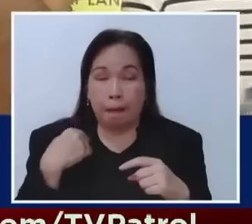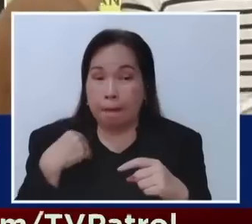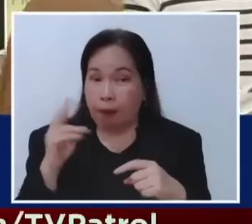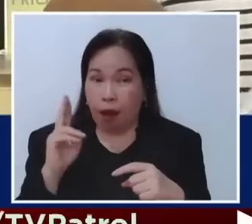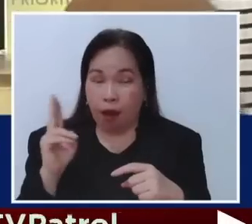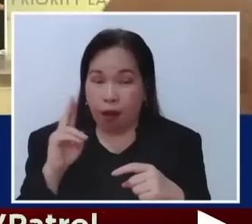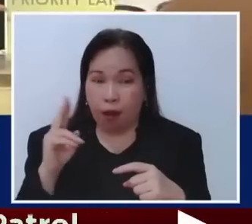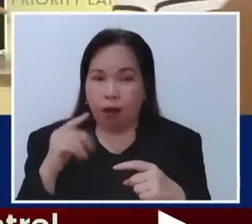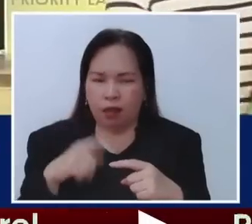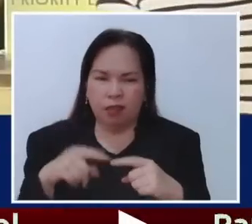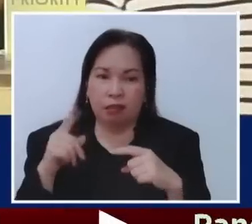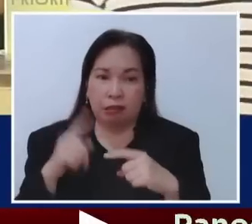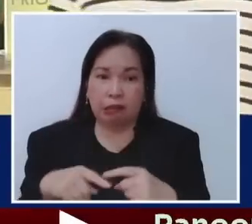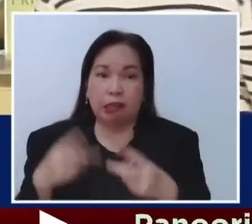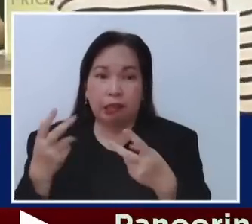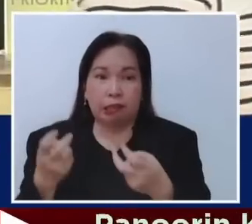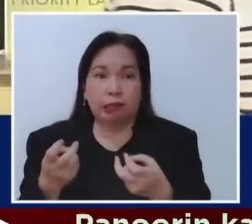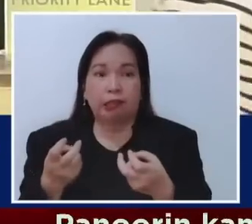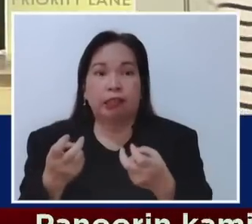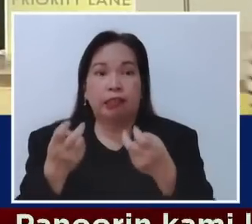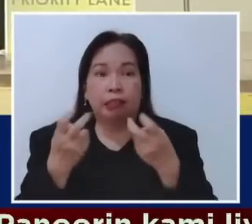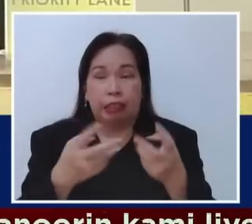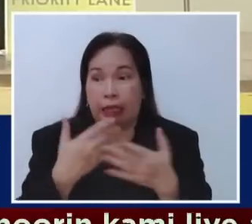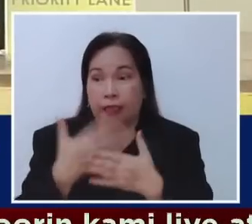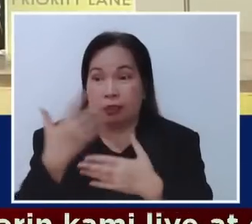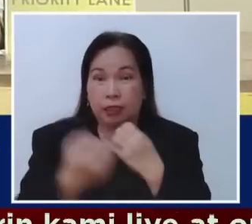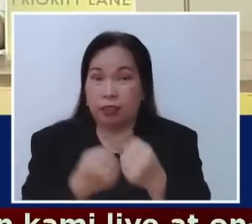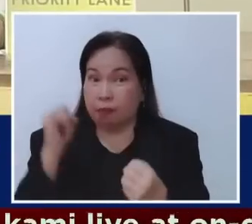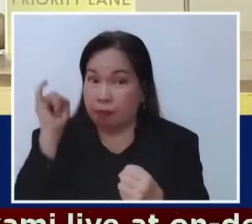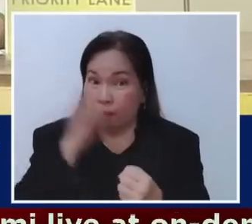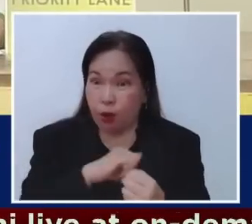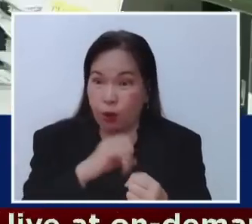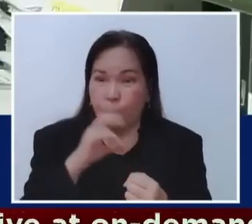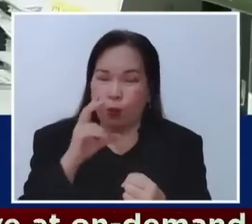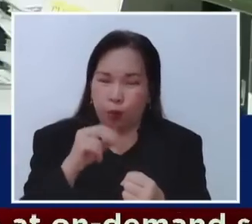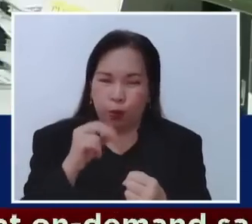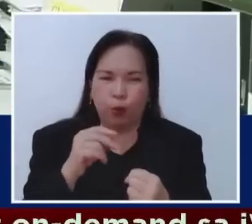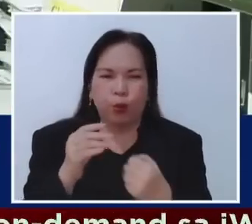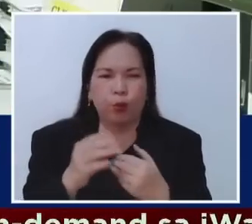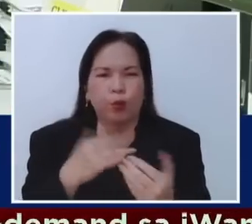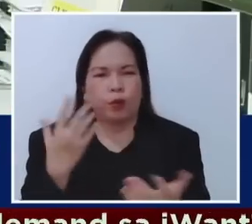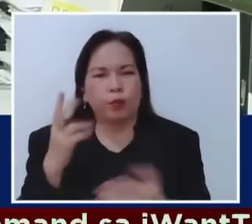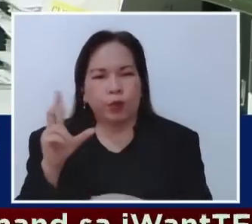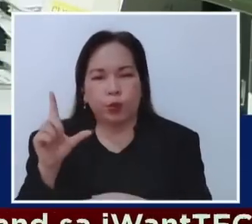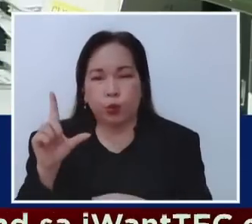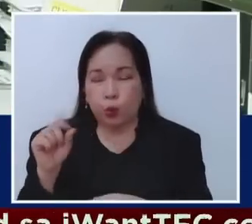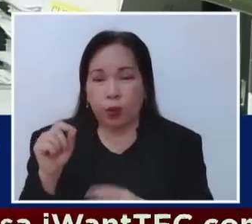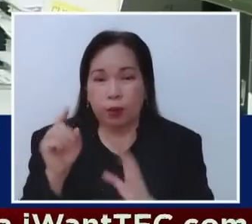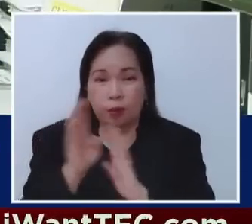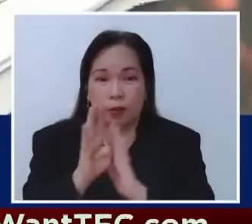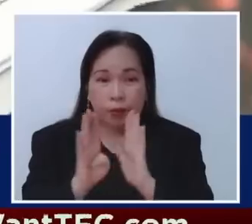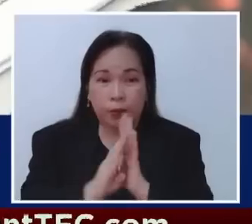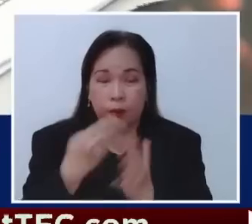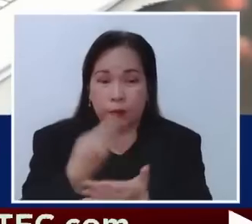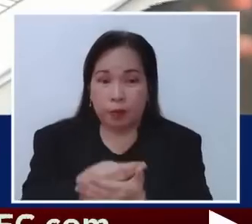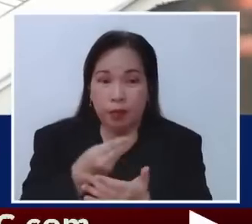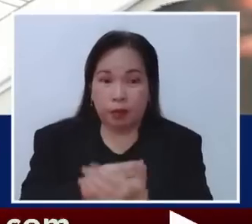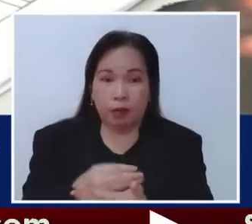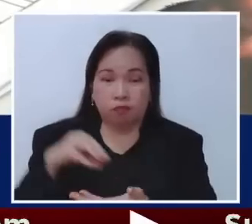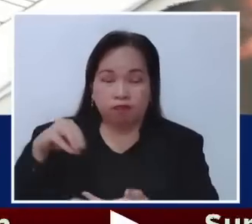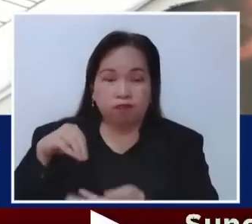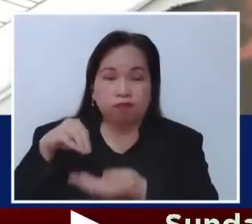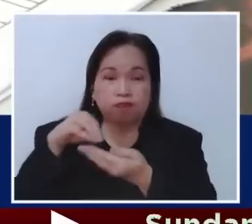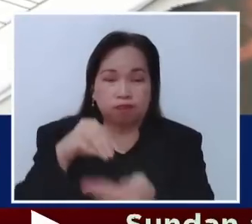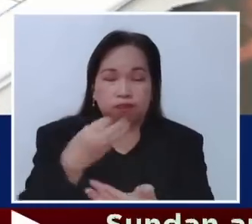i-carry over o idagdag sa susunod na taon. Aabot sa mahigit 20 bilyong piso ang pondong inilaan para sa